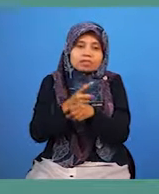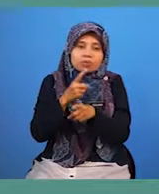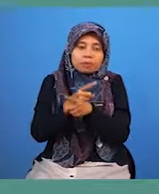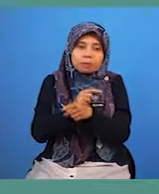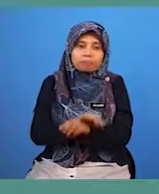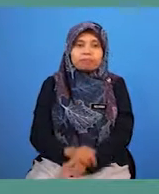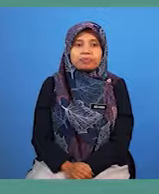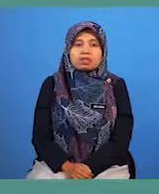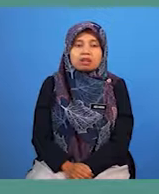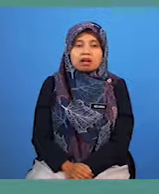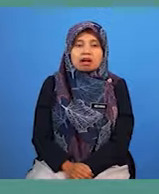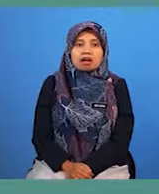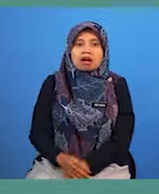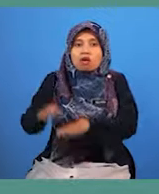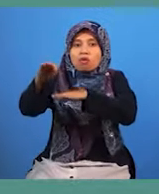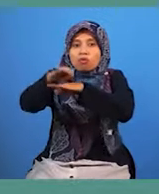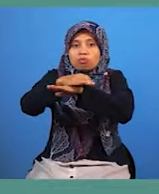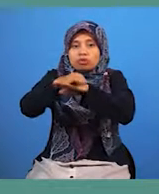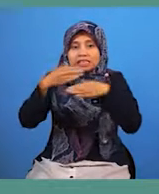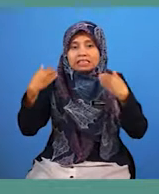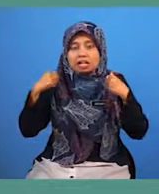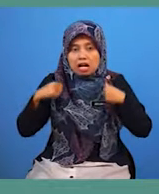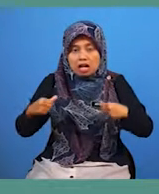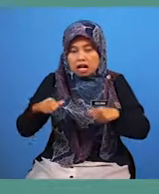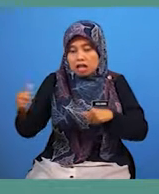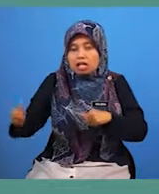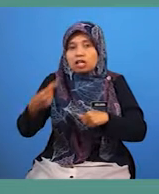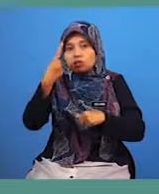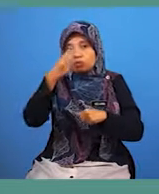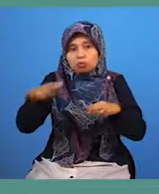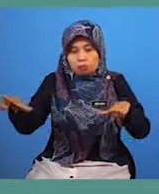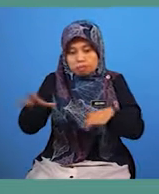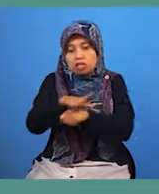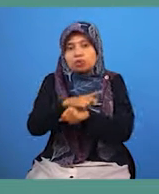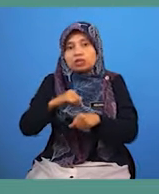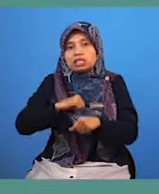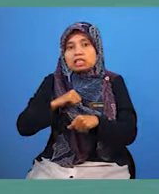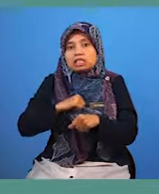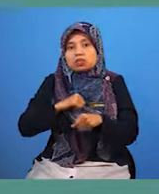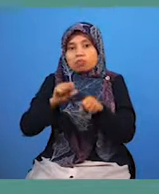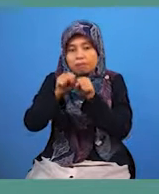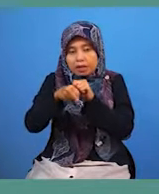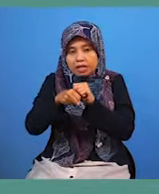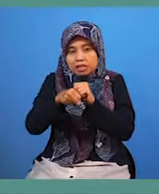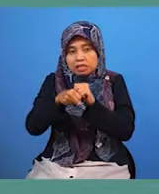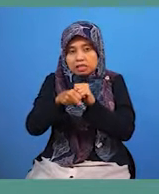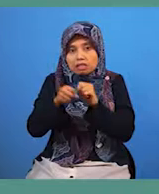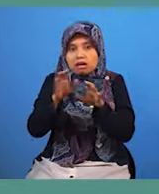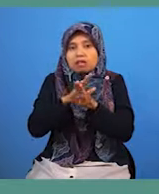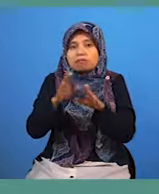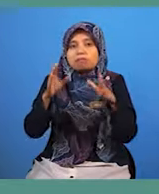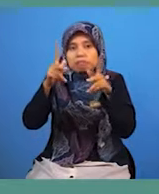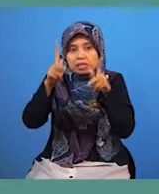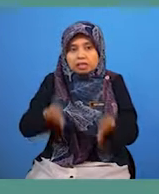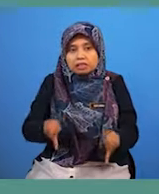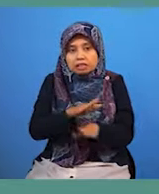bersesuaian. Fungsi alat pelindung diri ini adalah untuk melindungi para pelajar terhadap sebarang